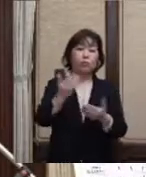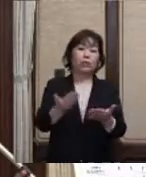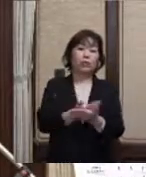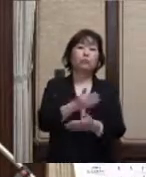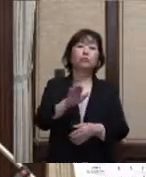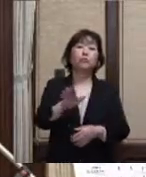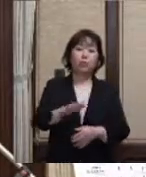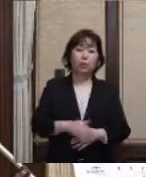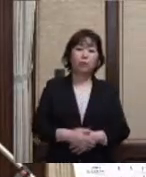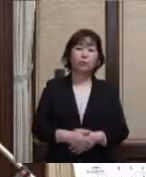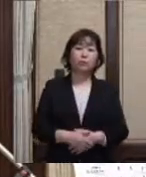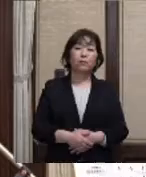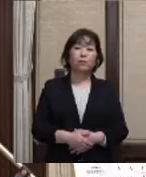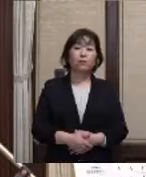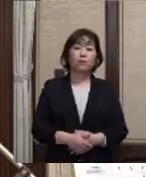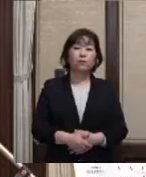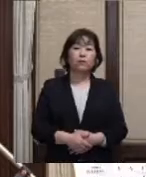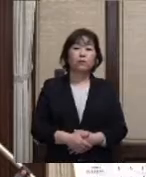ています。